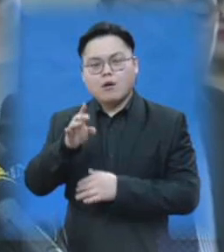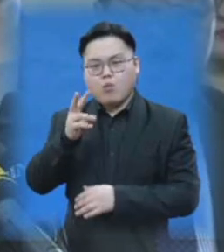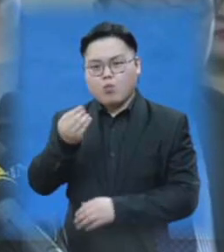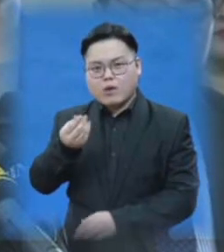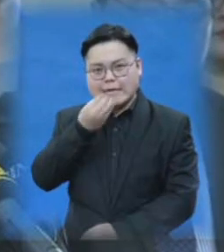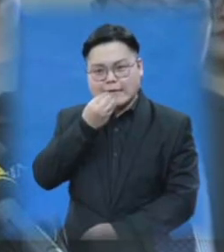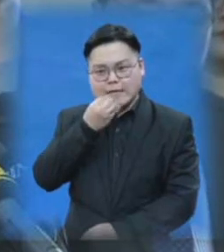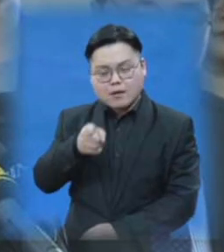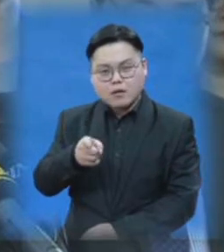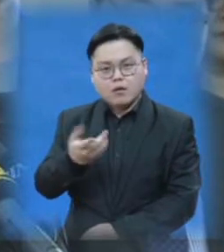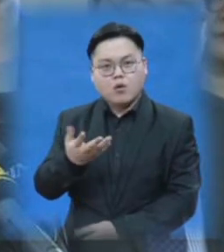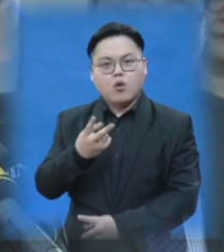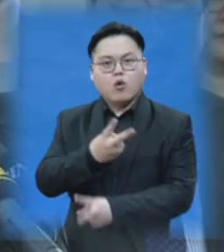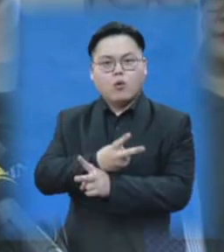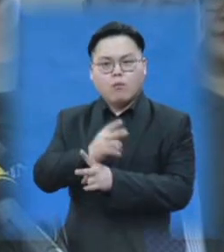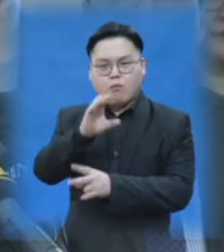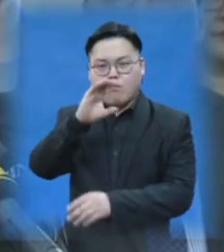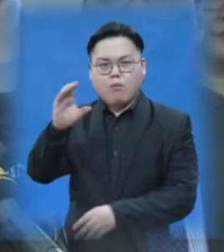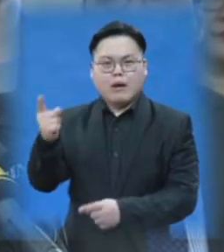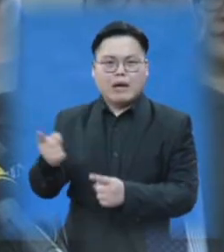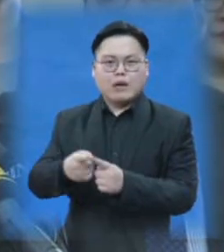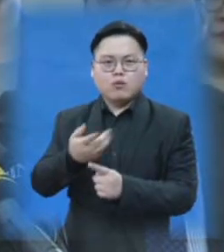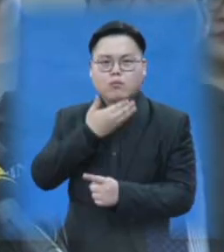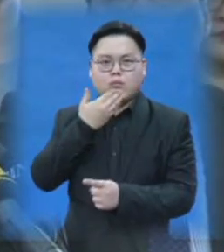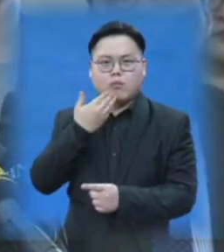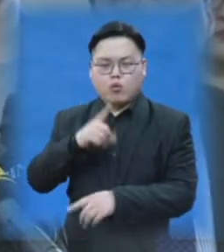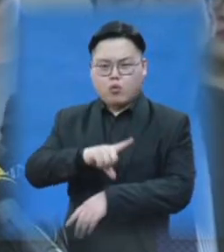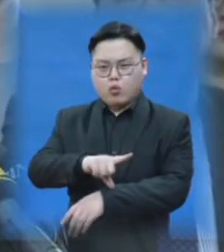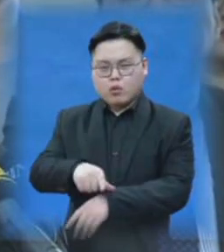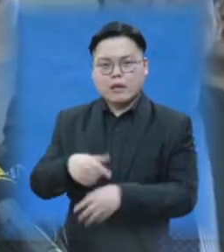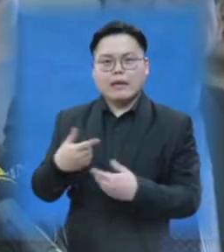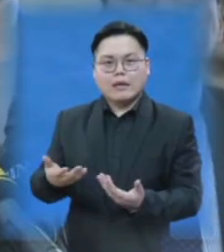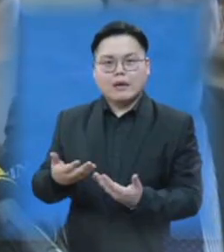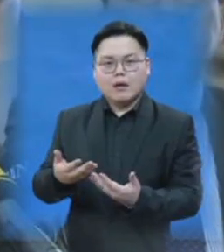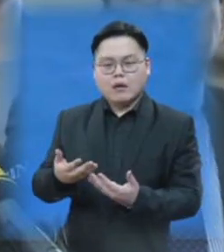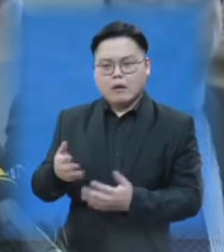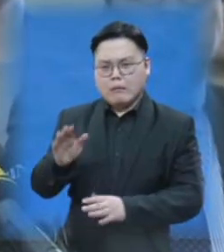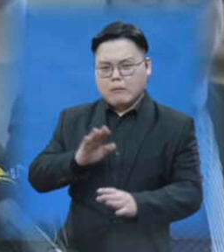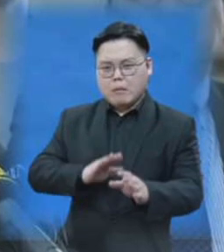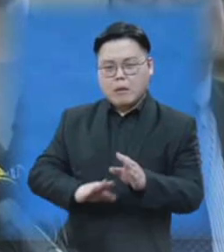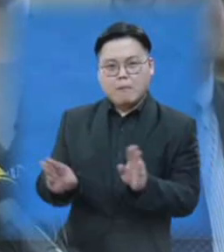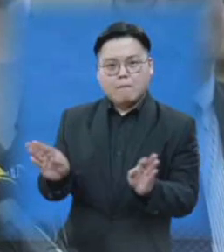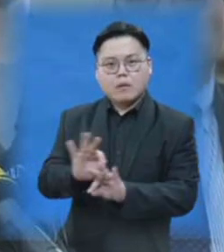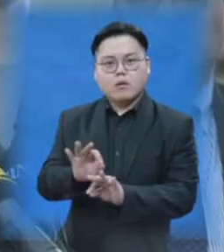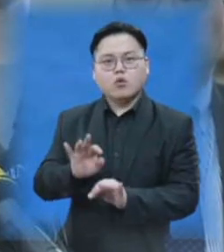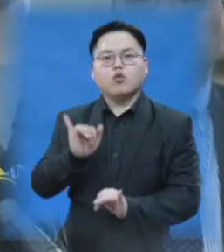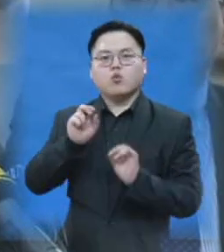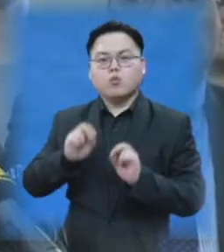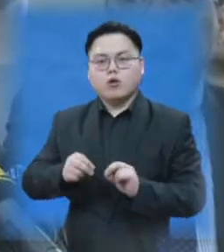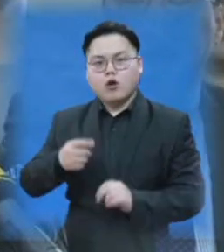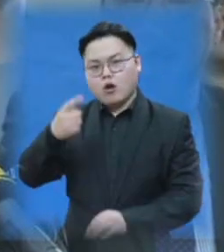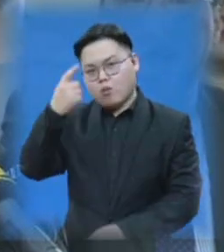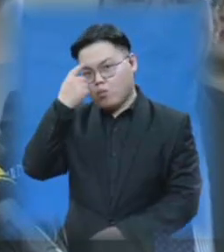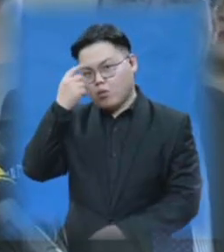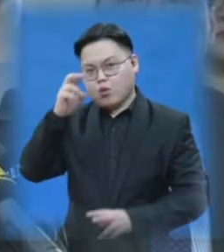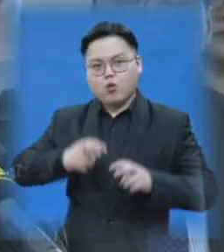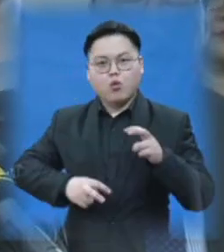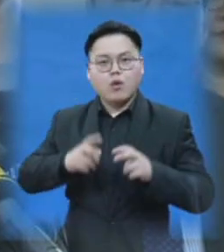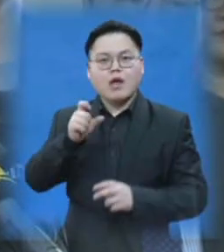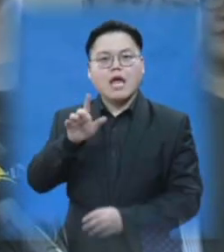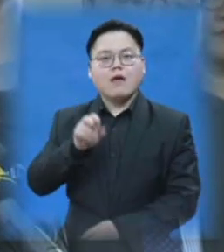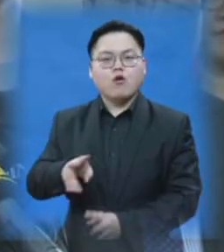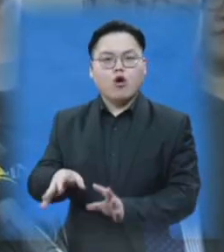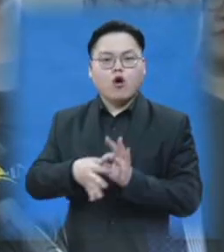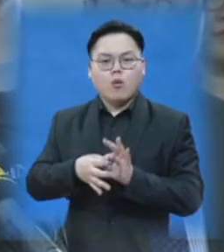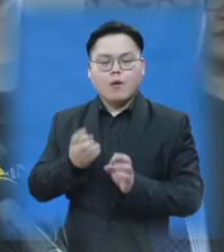хяналтын байгууллагын хянаж шалгалт энэ удаан байна. Ингэсийгээ замбруулаад өнгөрөх гэж байна. Энэ тал дээр Монголын үйлчлэлний үйл холбоо одоо тодорхой